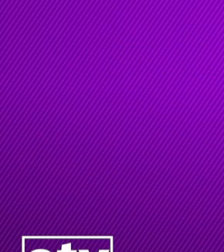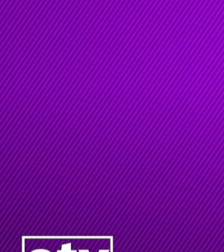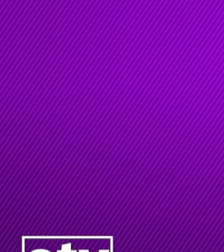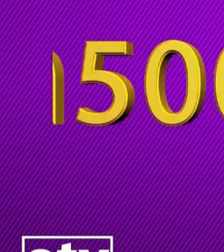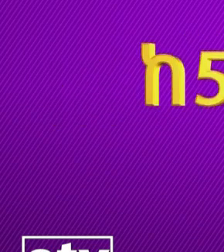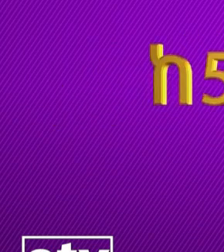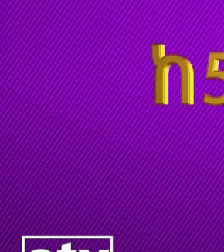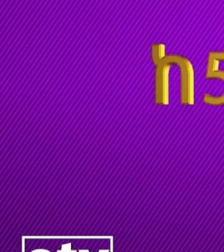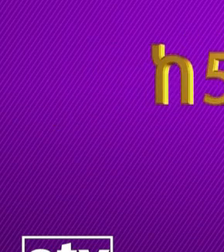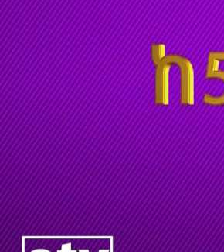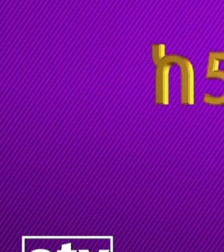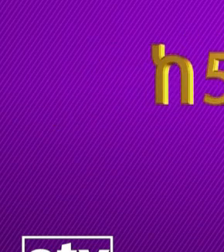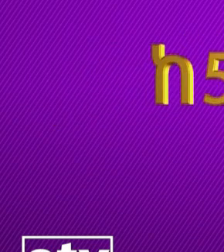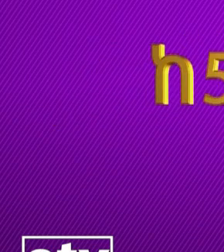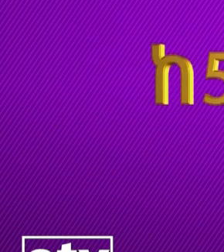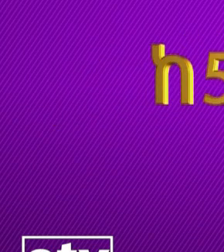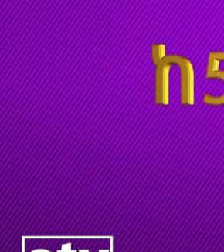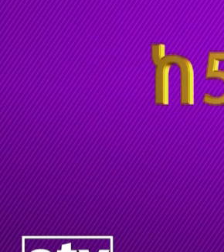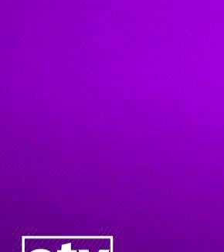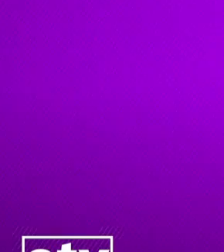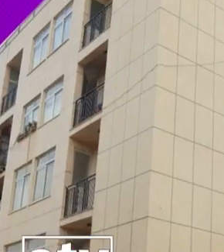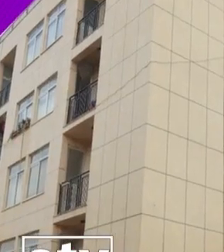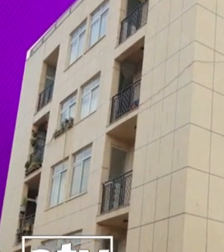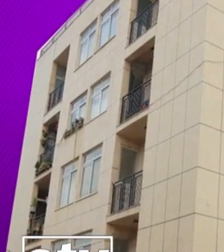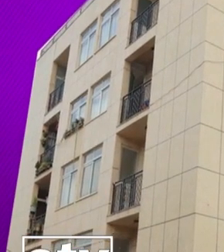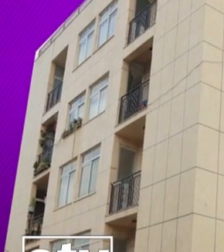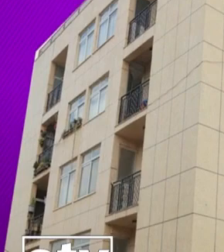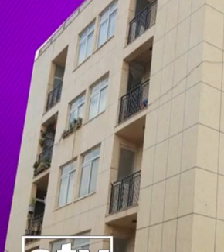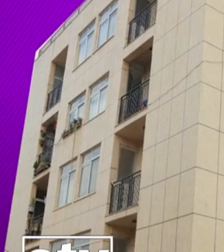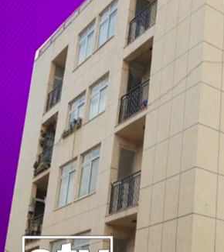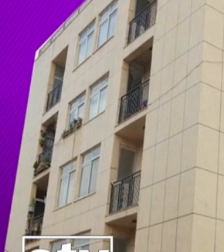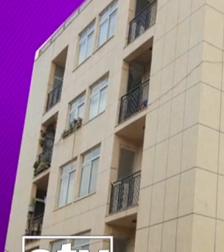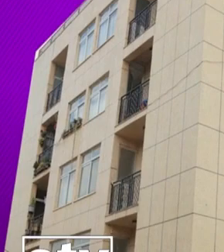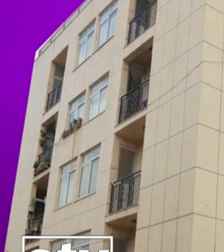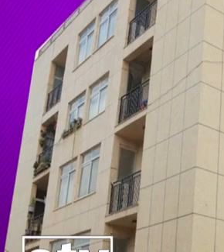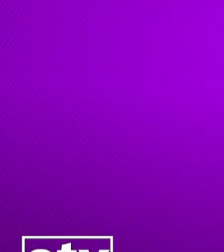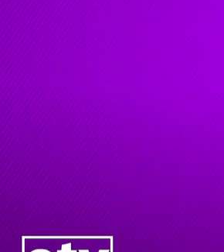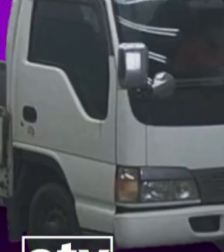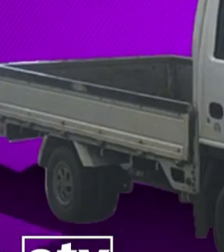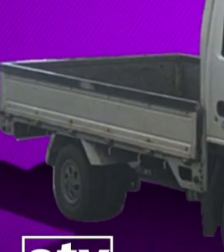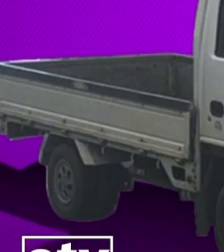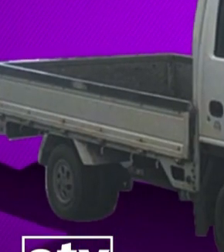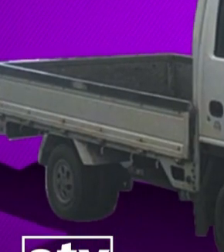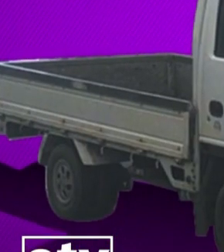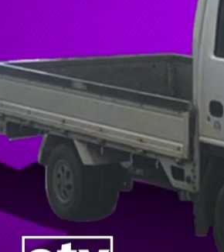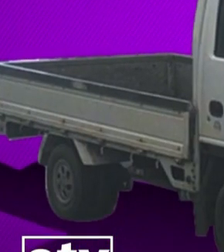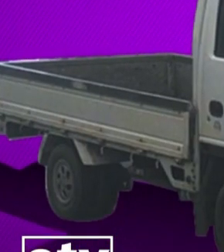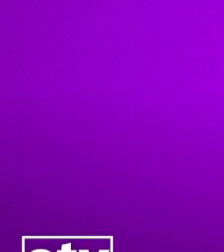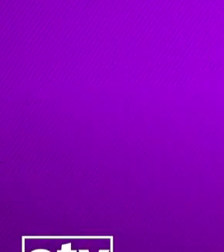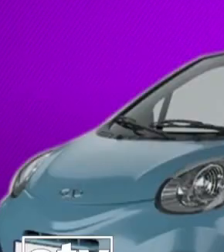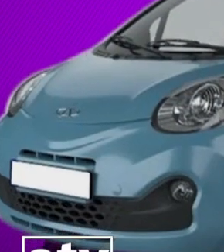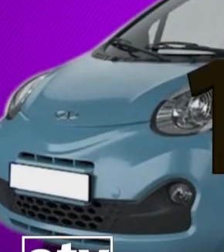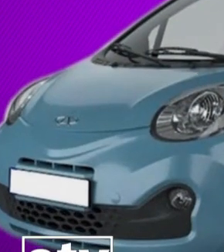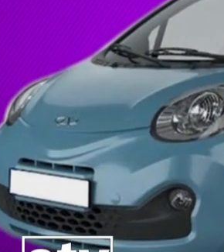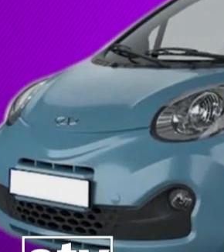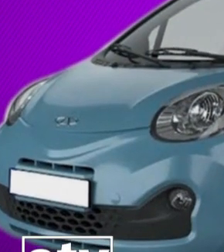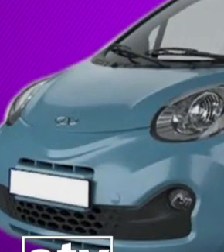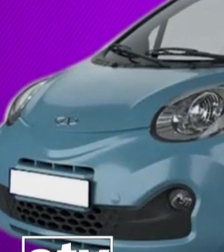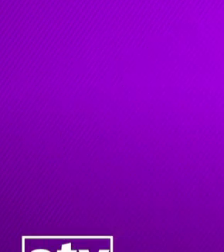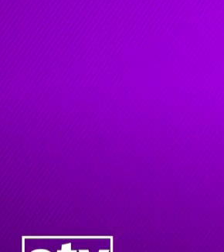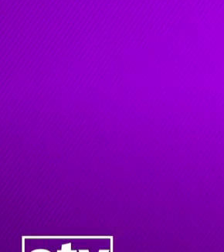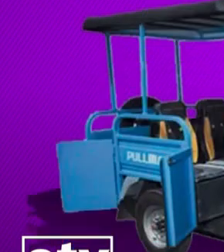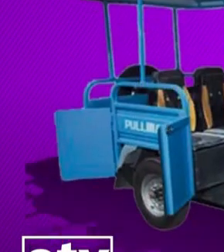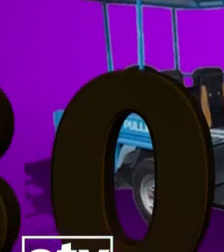ይሸለሙ መርሃ ግብር ከ500 ብር ጀምሮ ደጋግመው ሲቆጥቡ ሁለት ዘመናዊ የመኖሪያ ቤት አፓርትመንቶች፣ 3 መለስተኛ የጭነት መኪኖች፣ 15